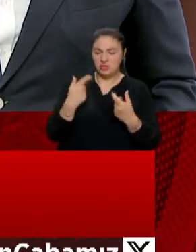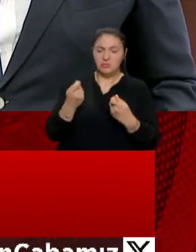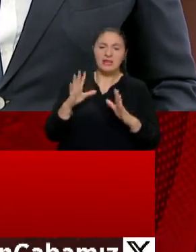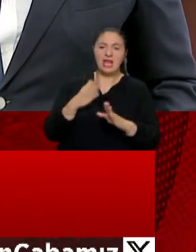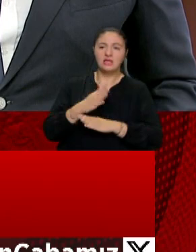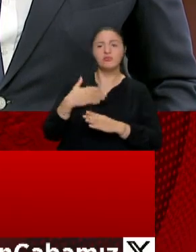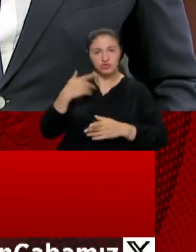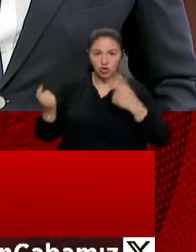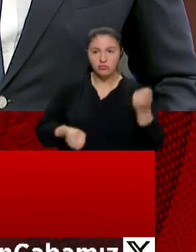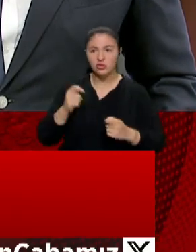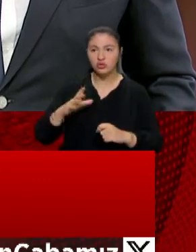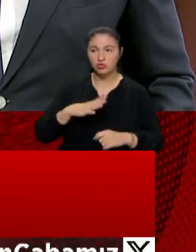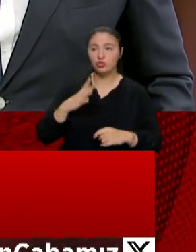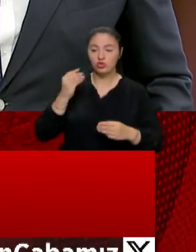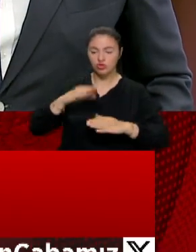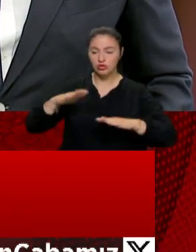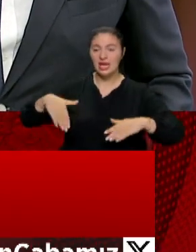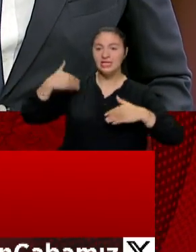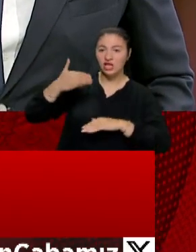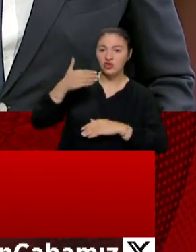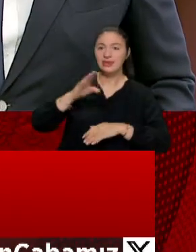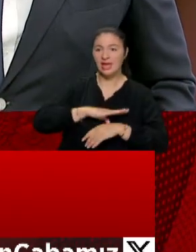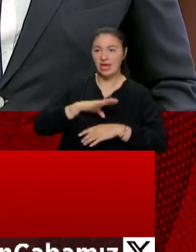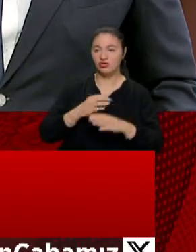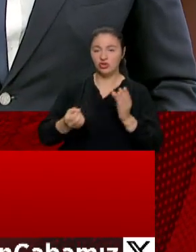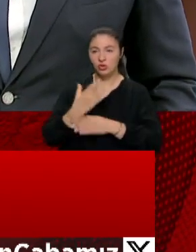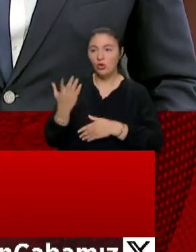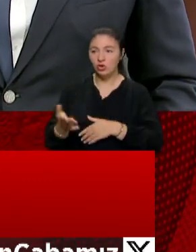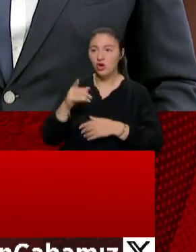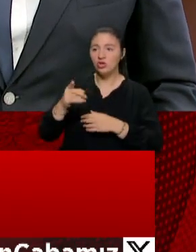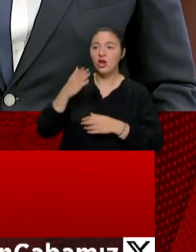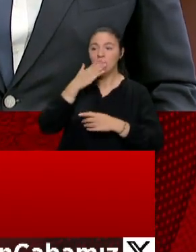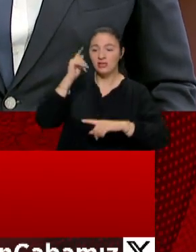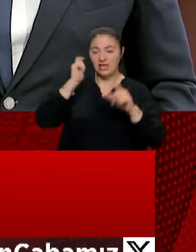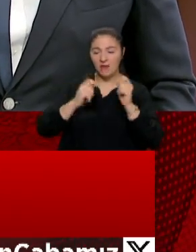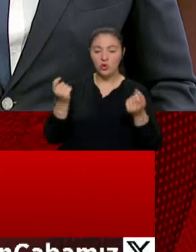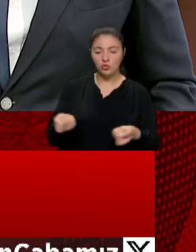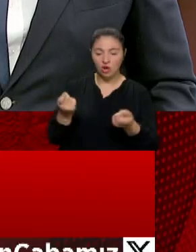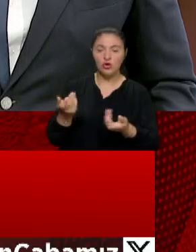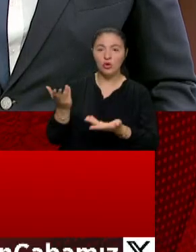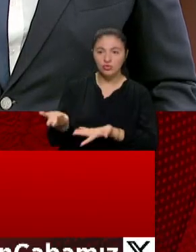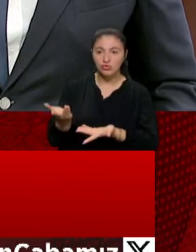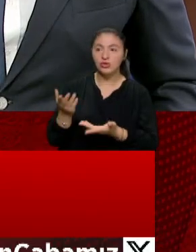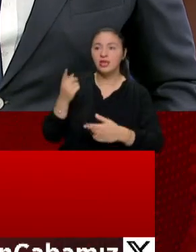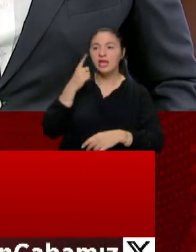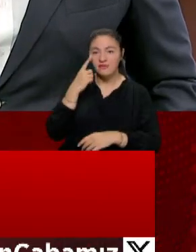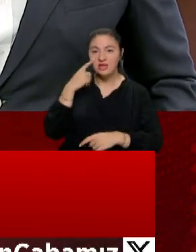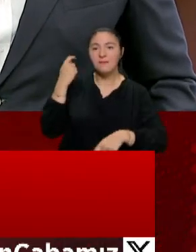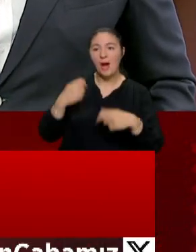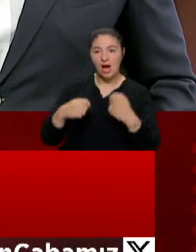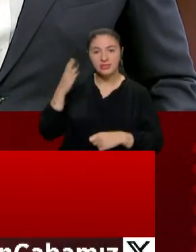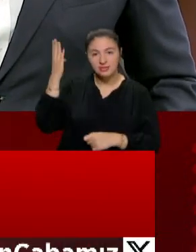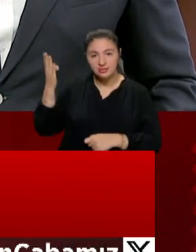kalkışıyoruz çocuklarımızın geleceğiyle dertleniyoruz onlara okul yapmaya uğraşıyoruz devletin